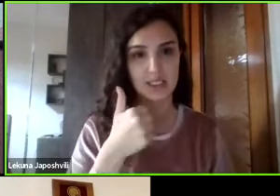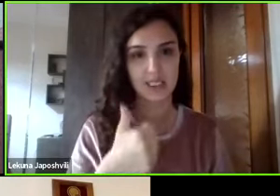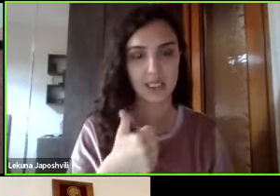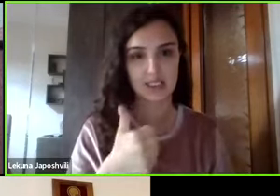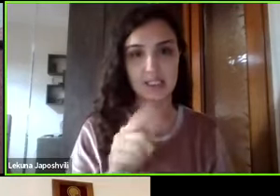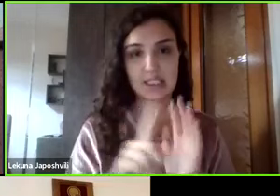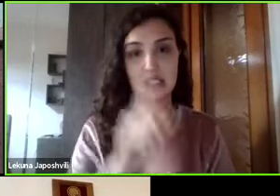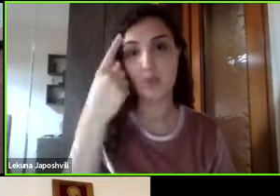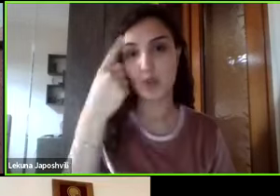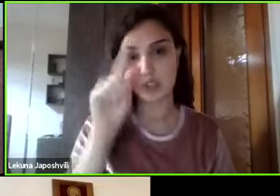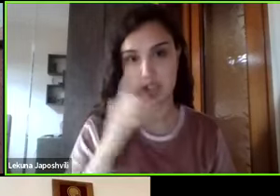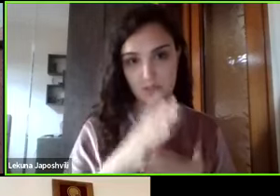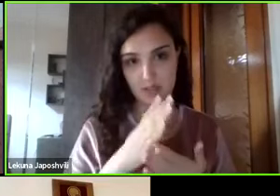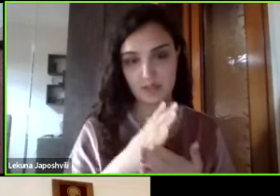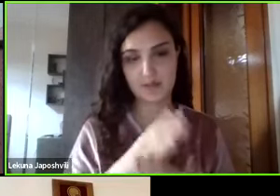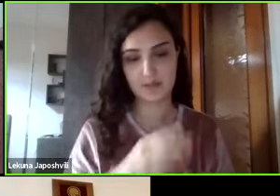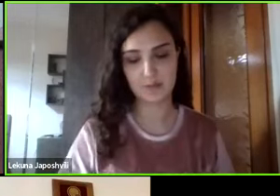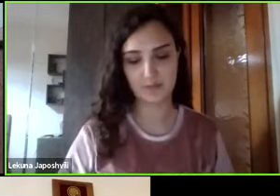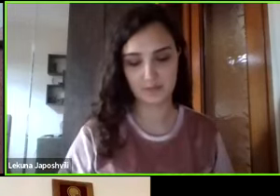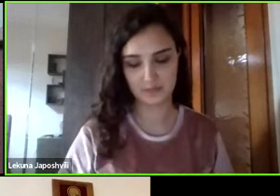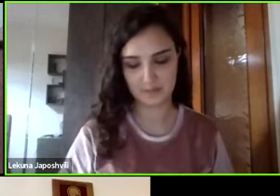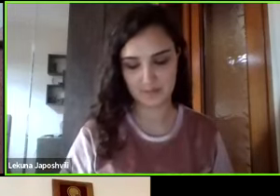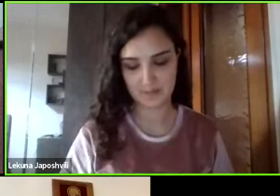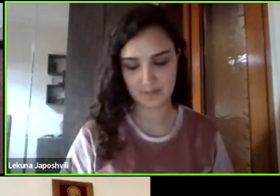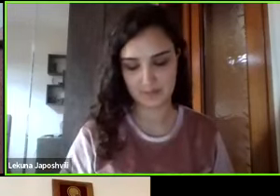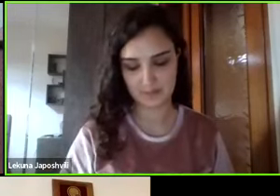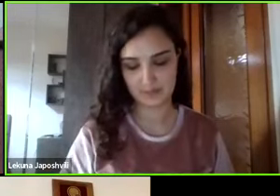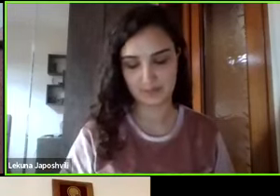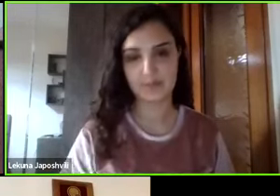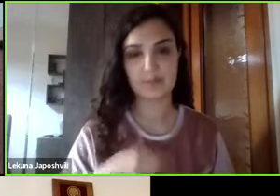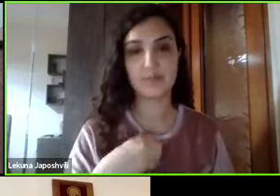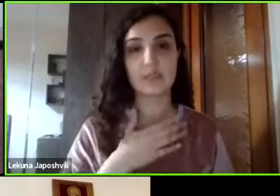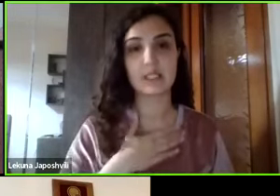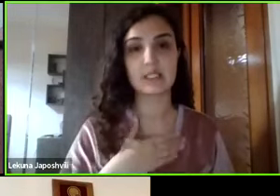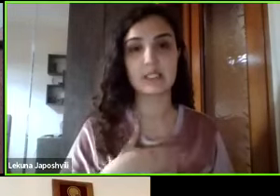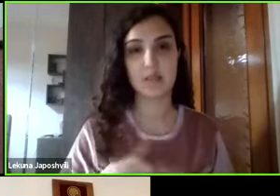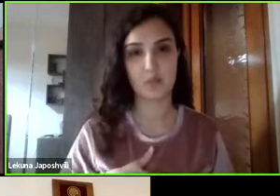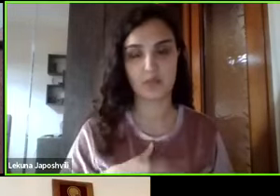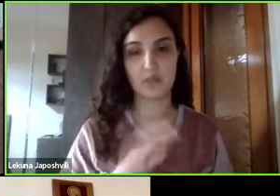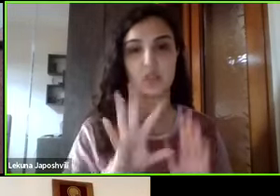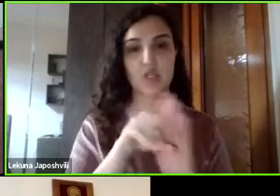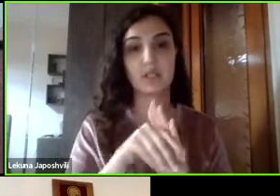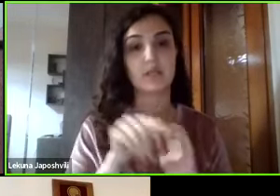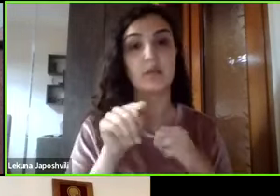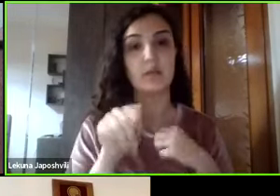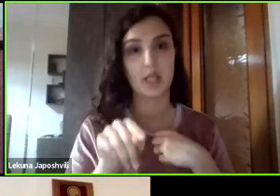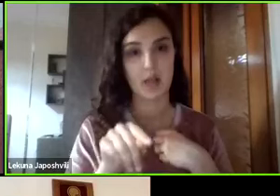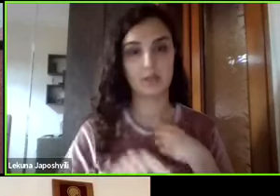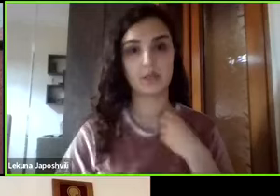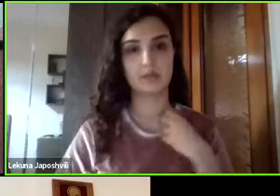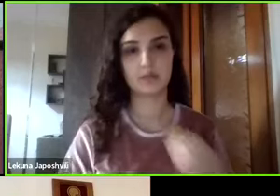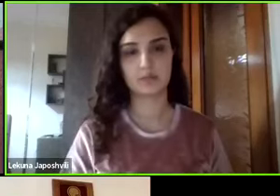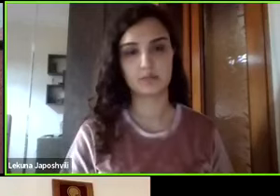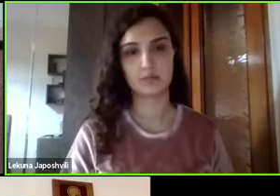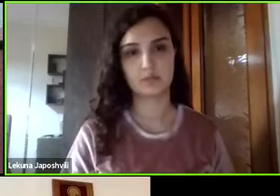წამოწყება არის. სიამოვნებით ჩავერთვები ამ